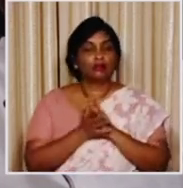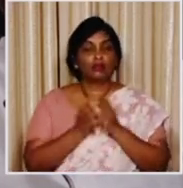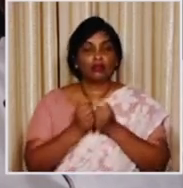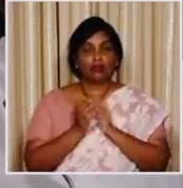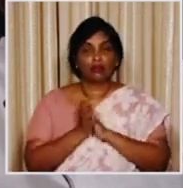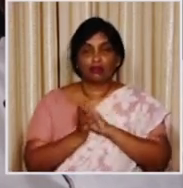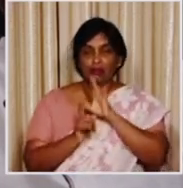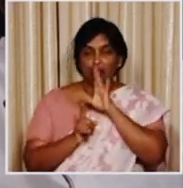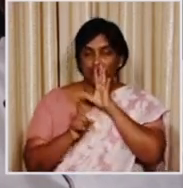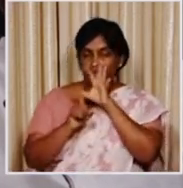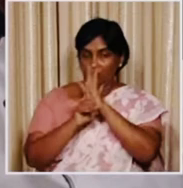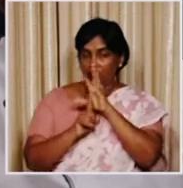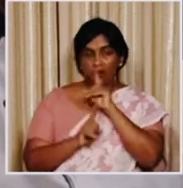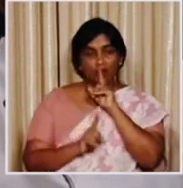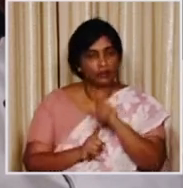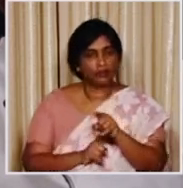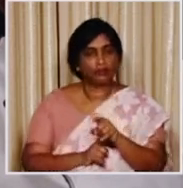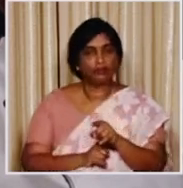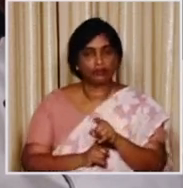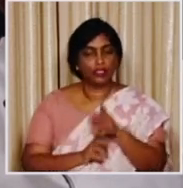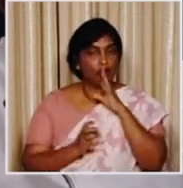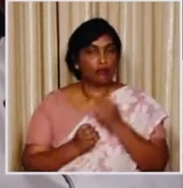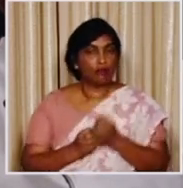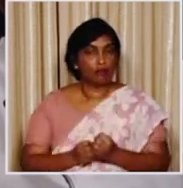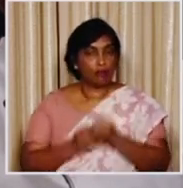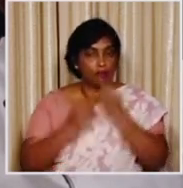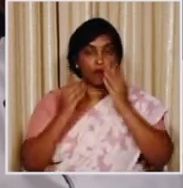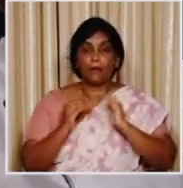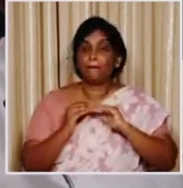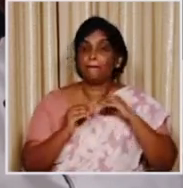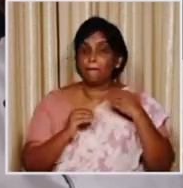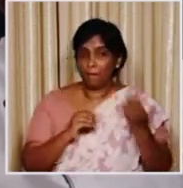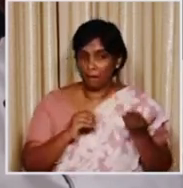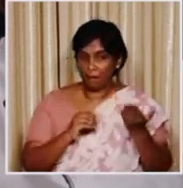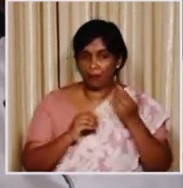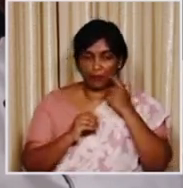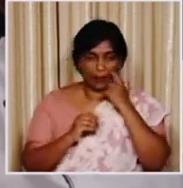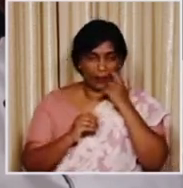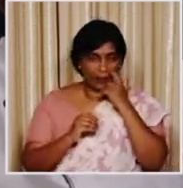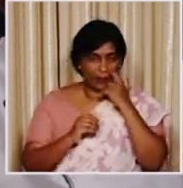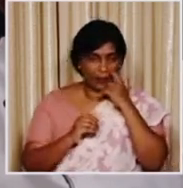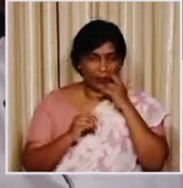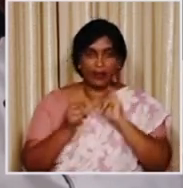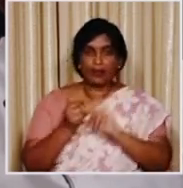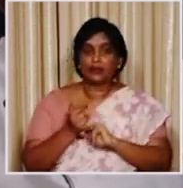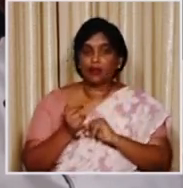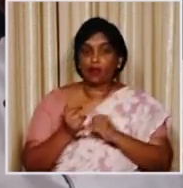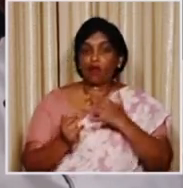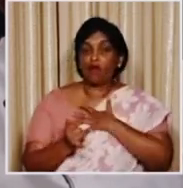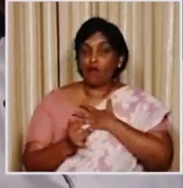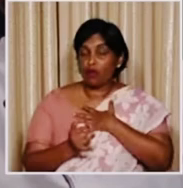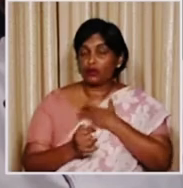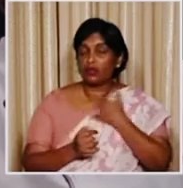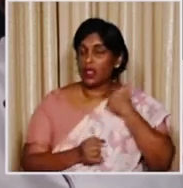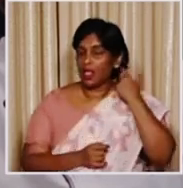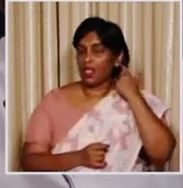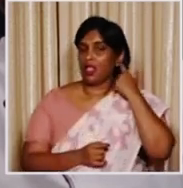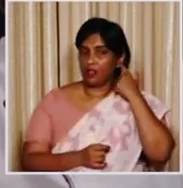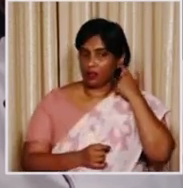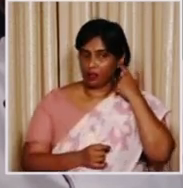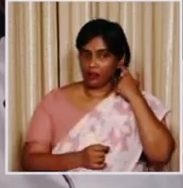සාක්ෂිය කියනවා. මේ පිපිරීම සිදු වුණාට පස්සේ සාරා ජස්මින්ගේ කටහඬ තමන්ට ඇහුණු බව